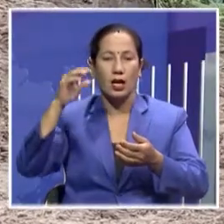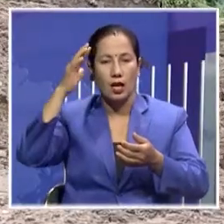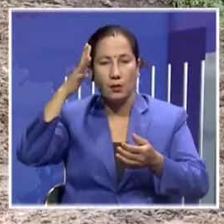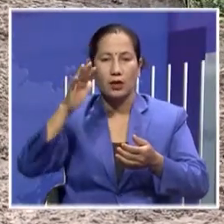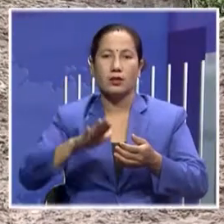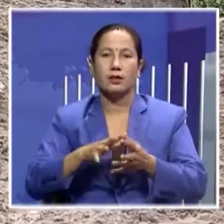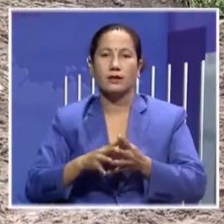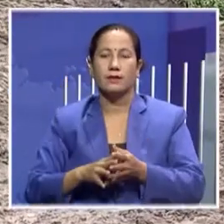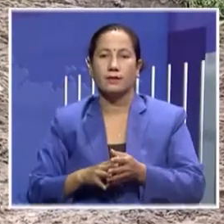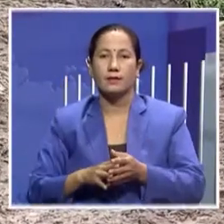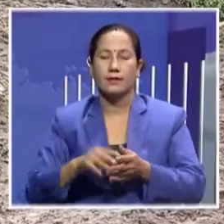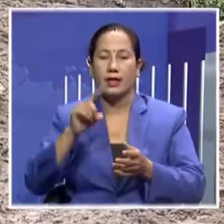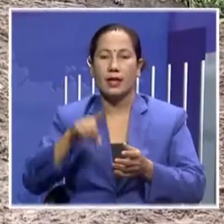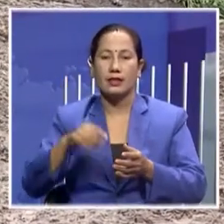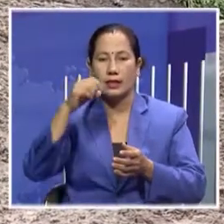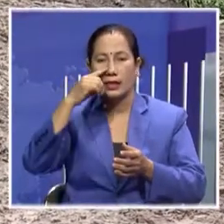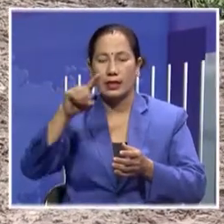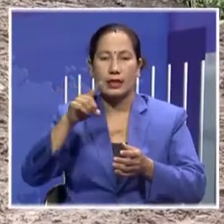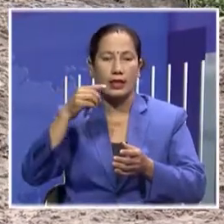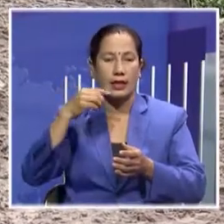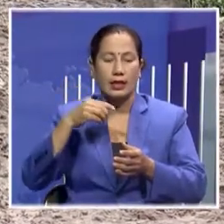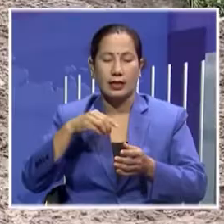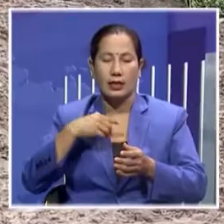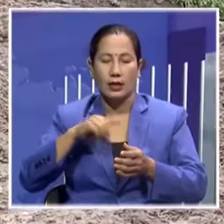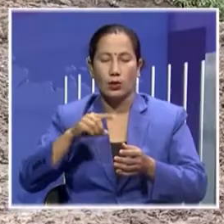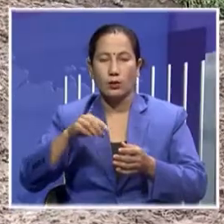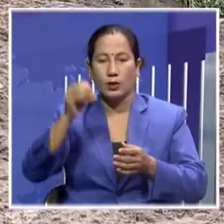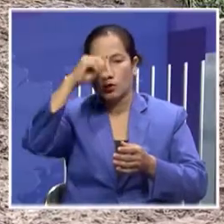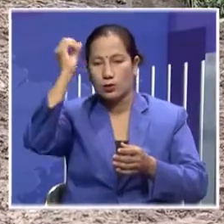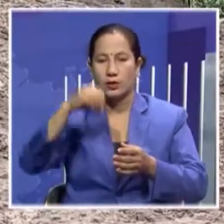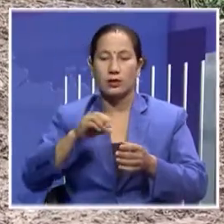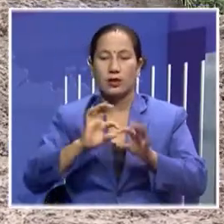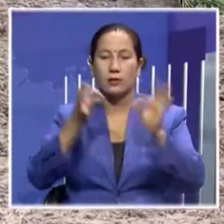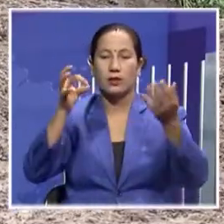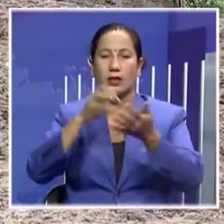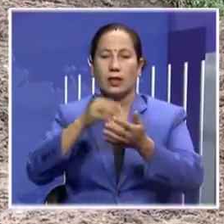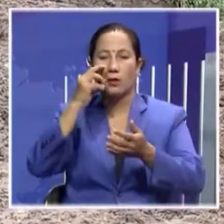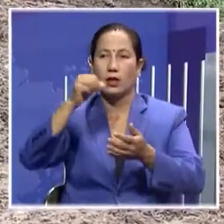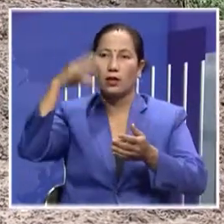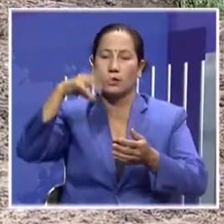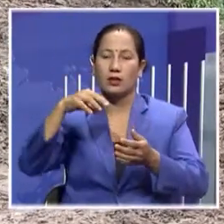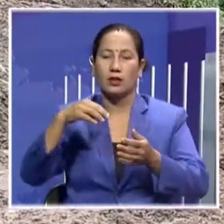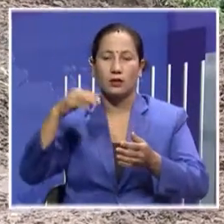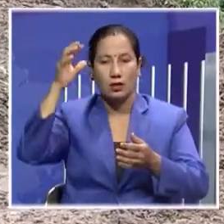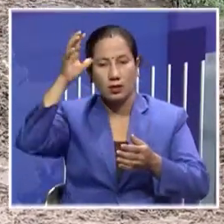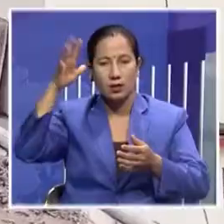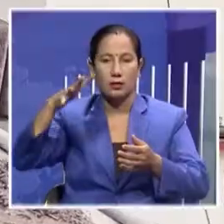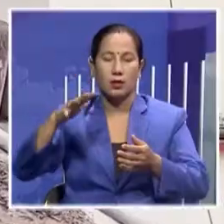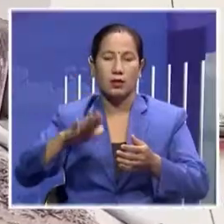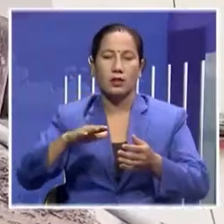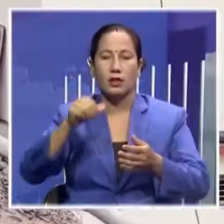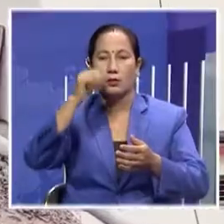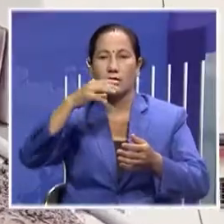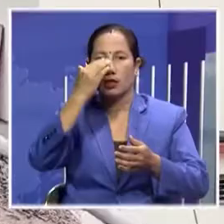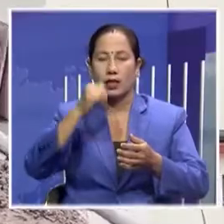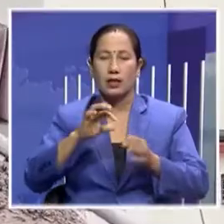छ। आजदेखि लुम्बिनी, कर्णाली र सुदूरपश्चिमका विभिन्न भेगमा भारी वर्षा हुने सम्भावना छ। वर्षाका